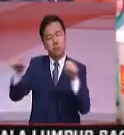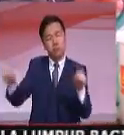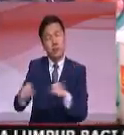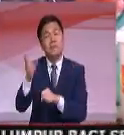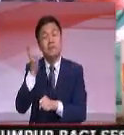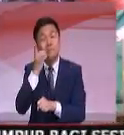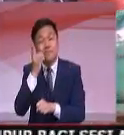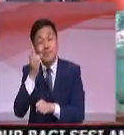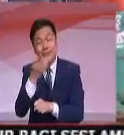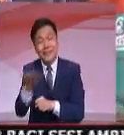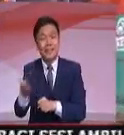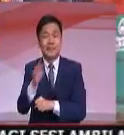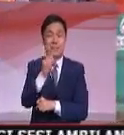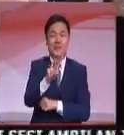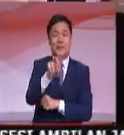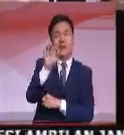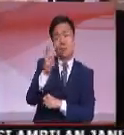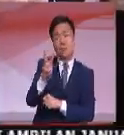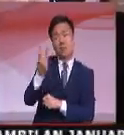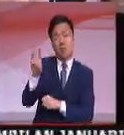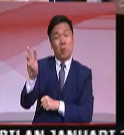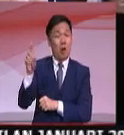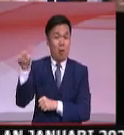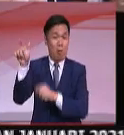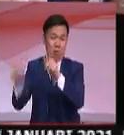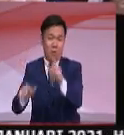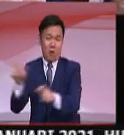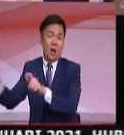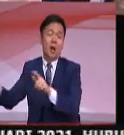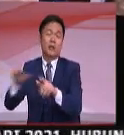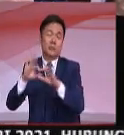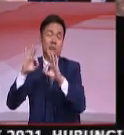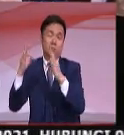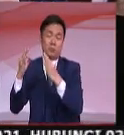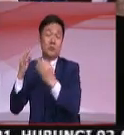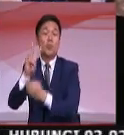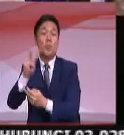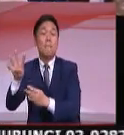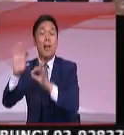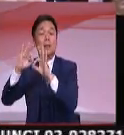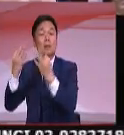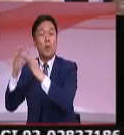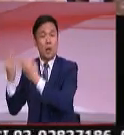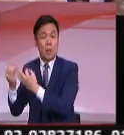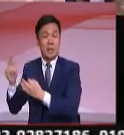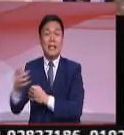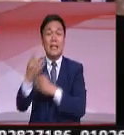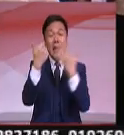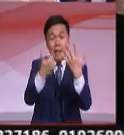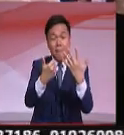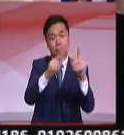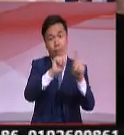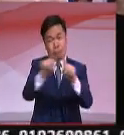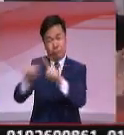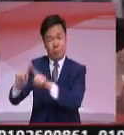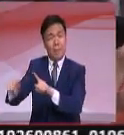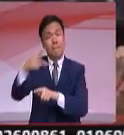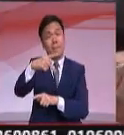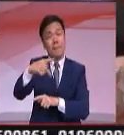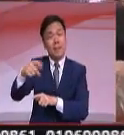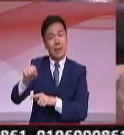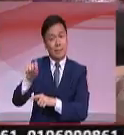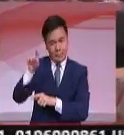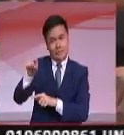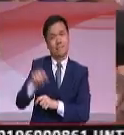buat 262 penduduk terjejas banjir daripada 64 keluarga di 6 PPS yang dibuka.